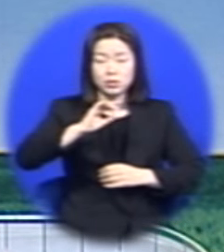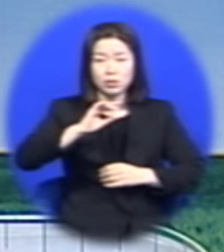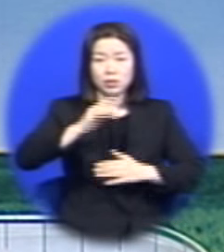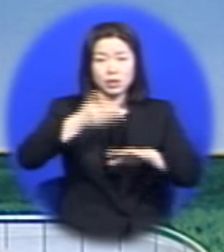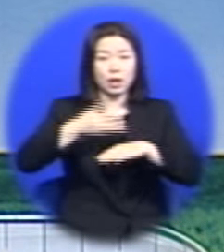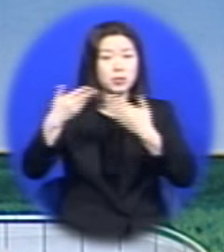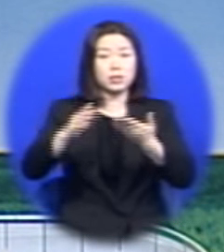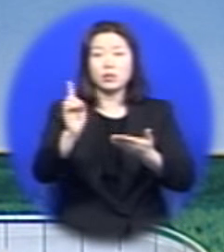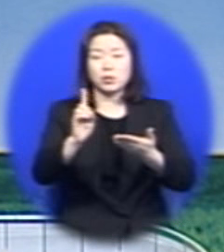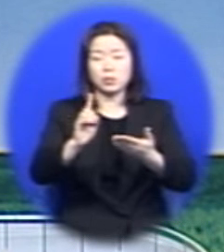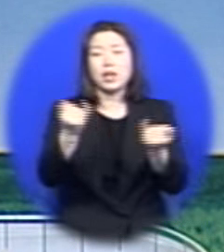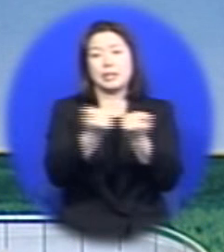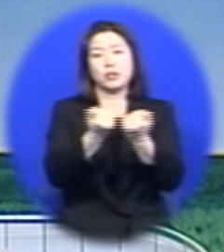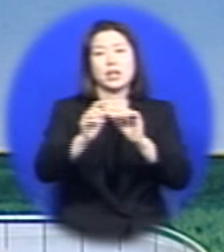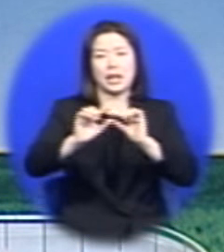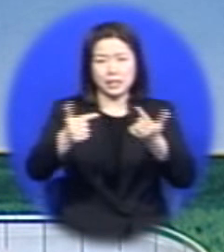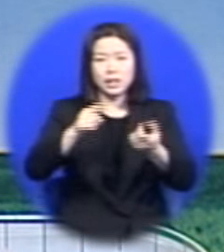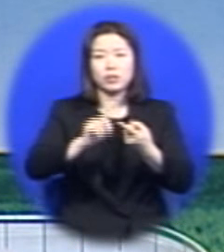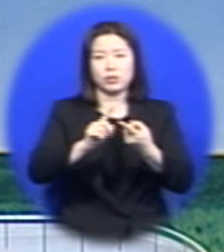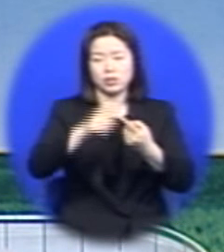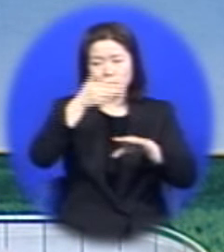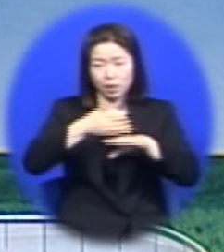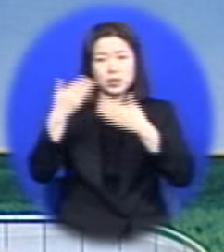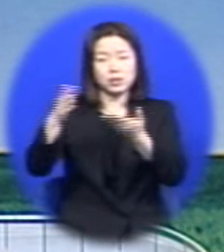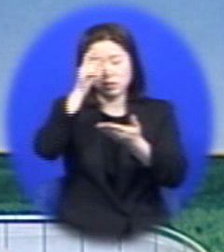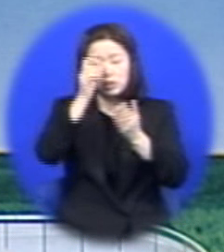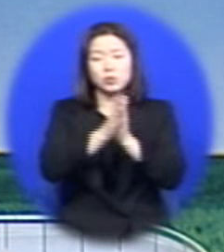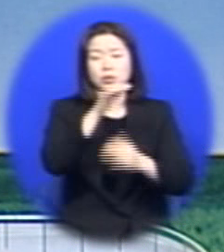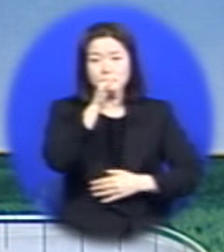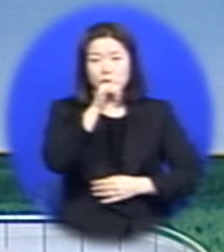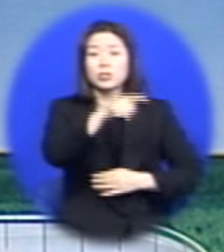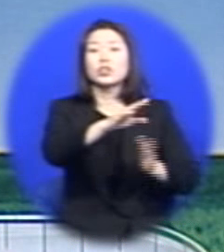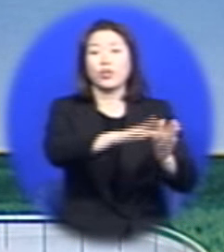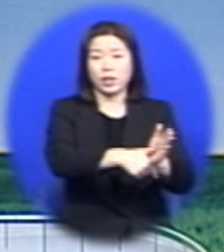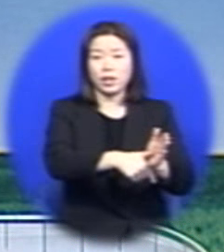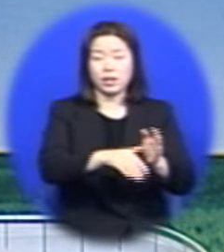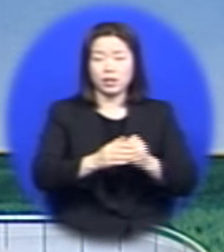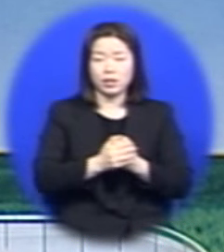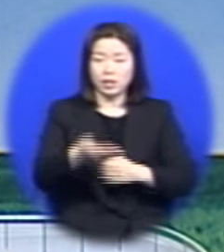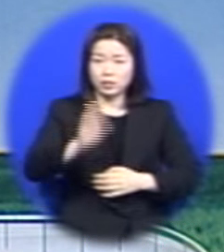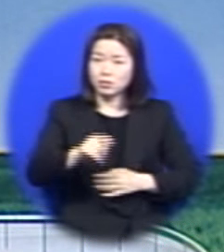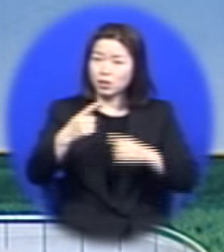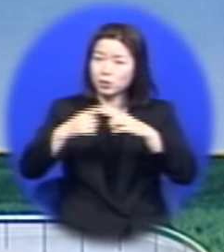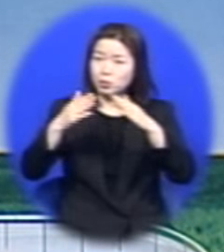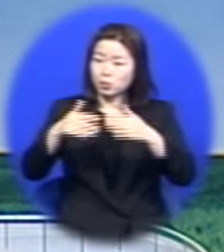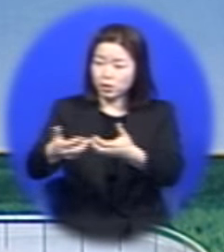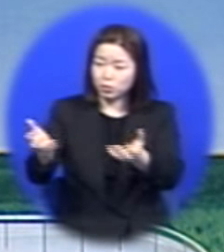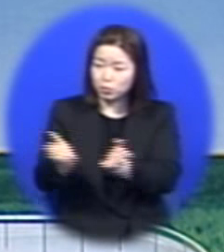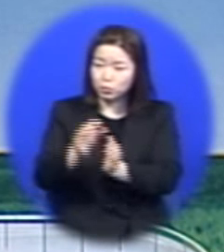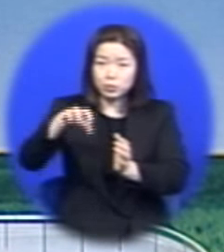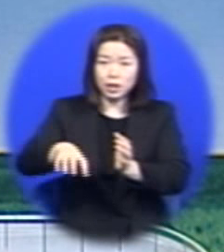사실, 그런 시절에 그들은 살았습니다. 그런데 교회 공동체는 달랐어요.